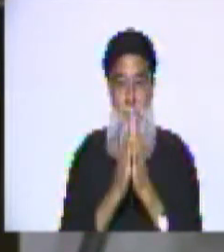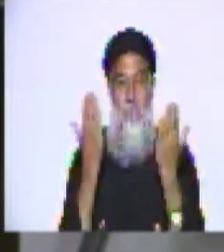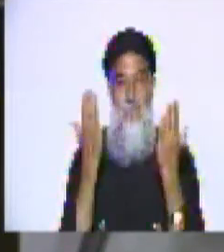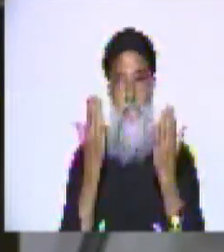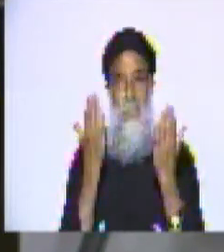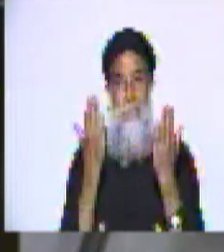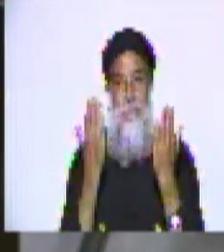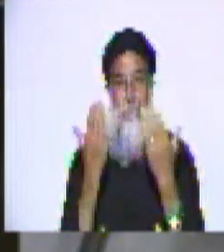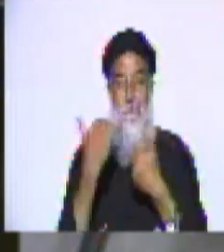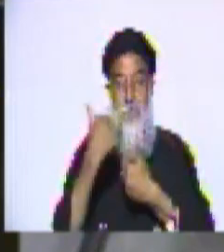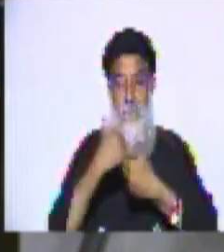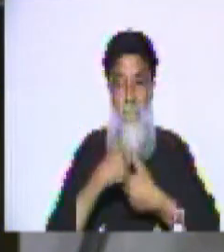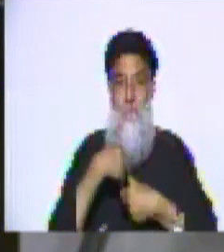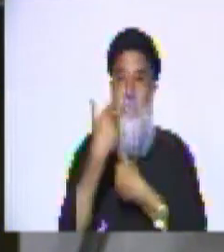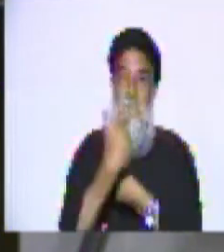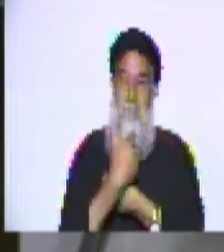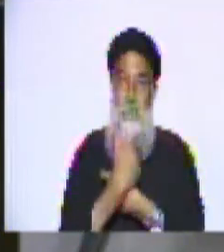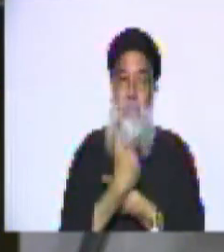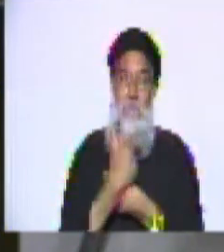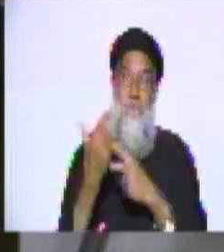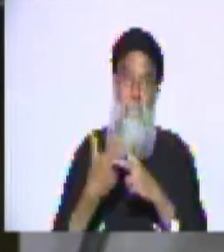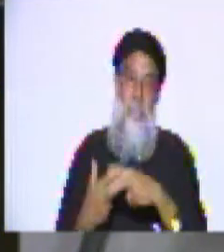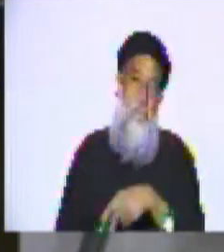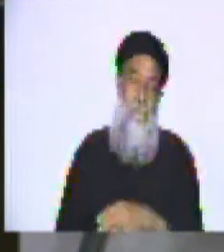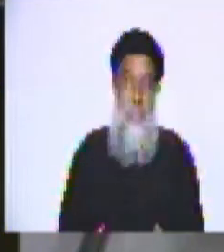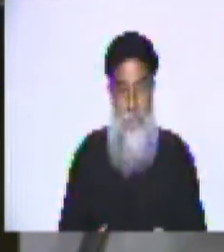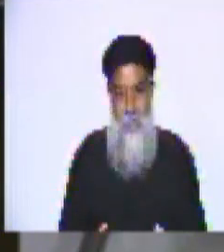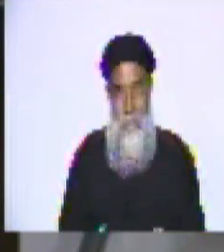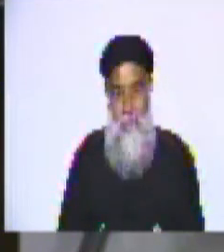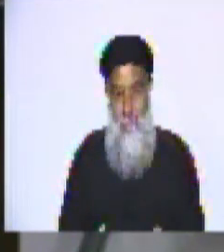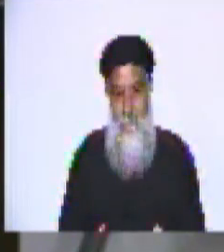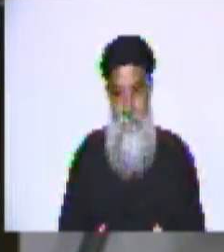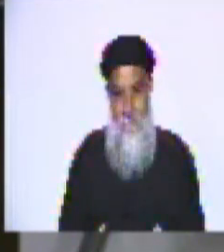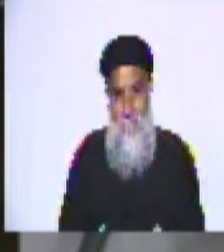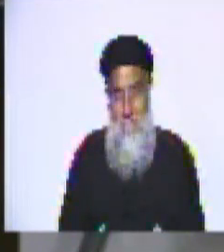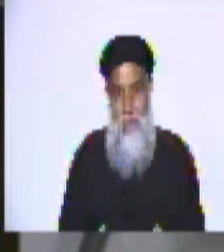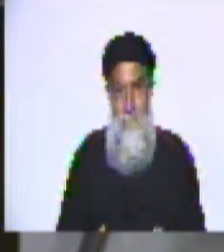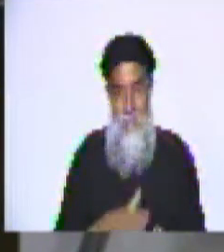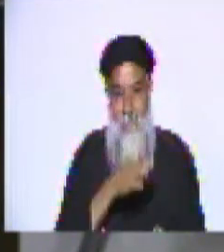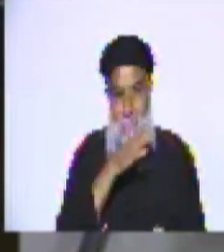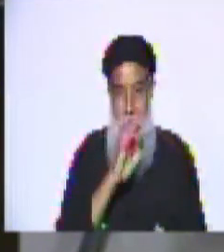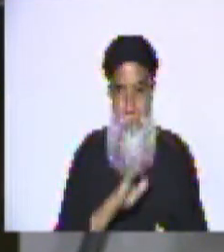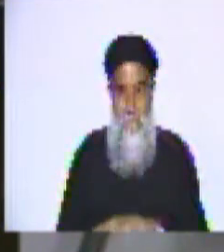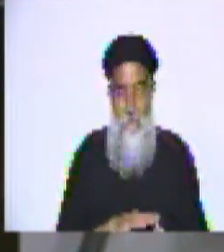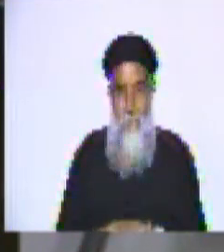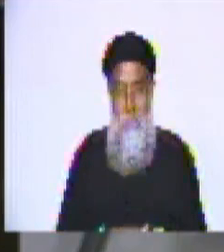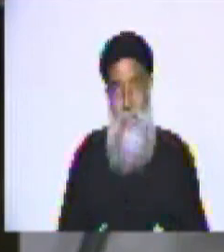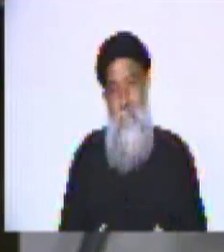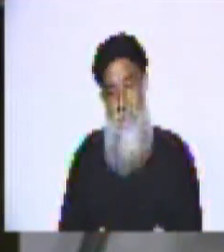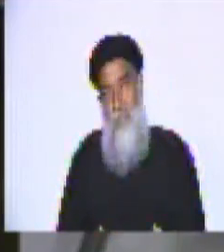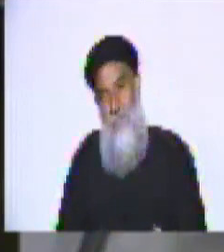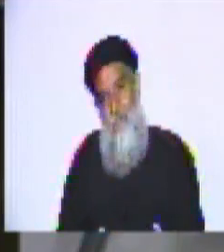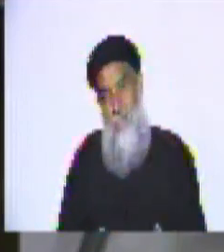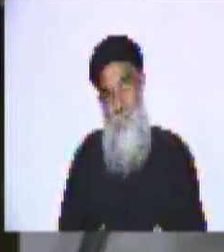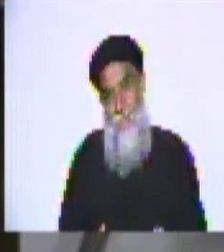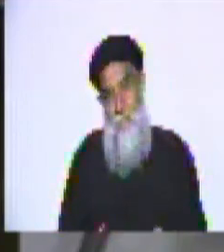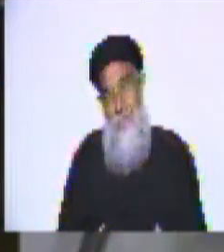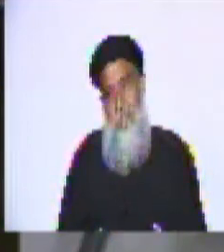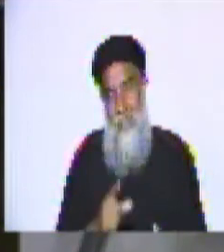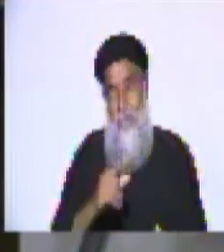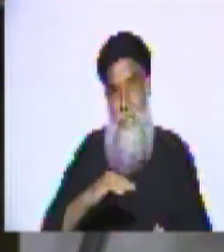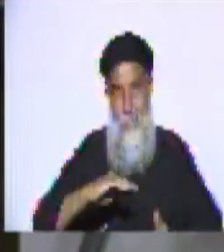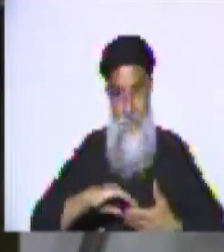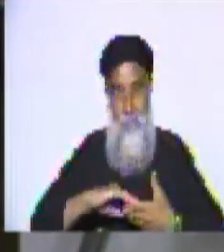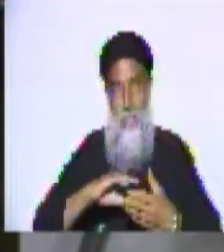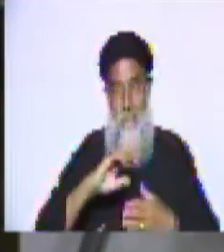الناس تستفيد. دايما أقول للأباء واللي بيخدموا يعني لو أنت ما استفدتش من